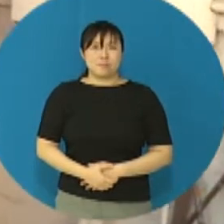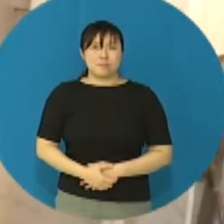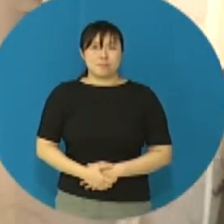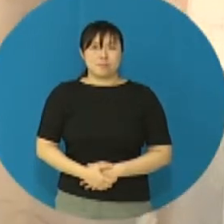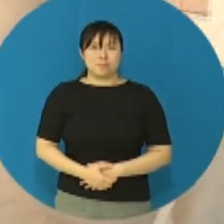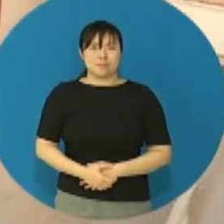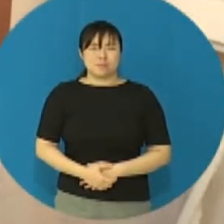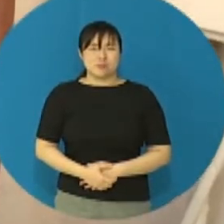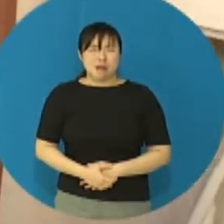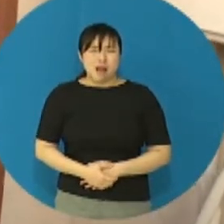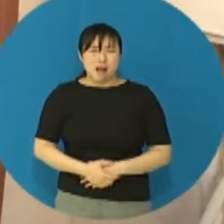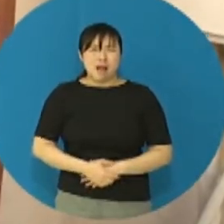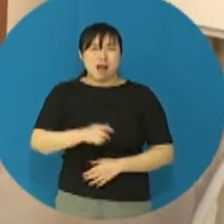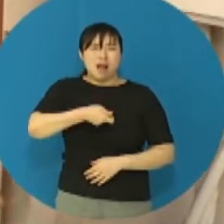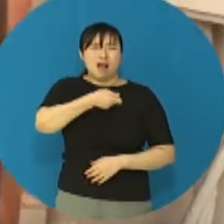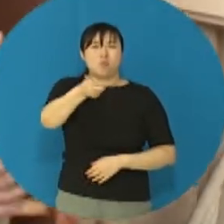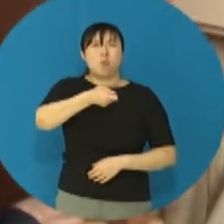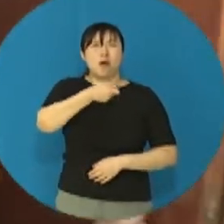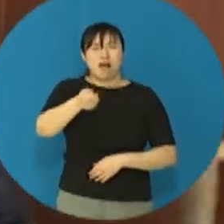ドアもかわいい。